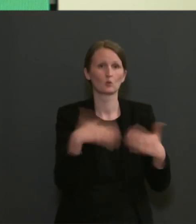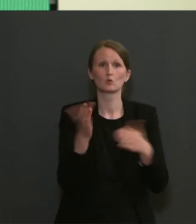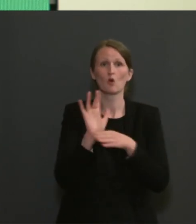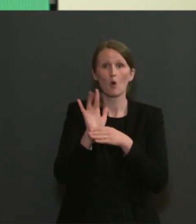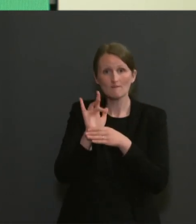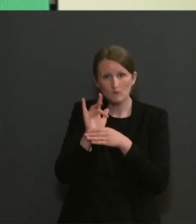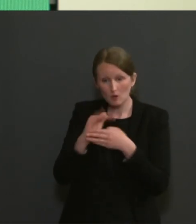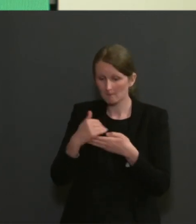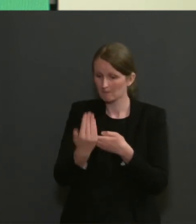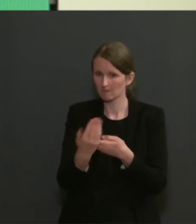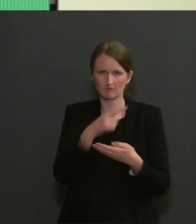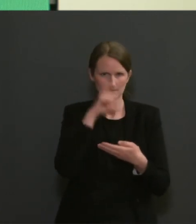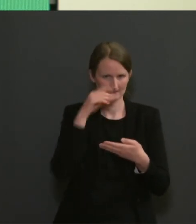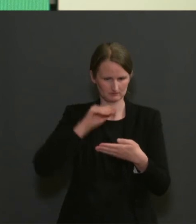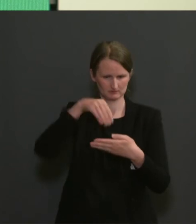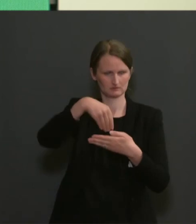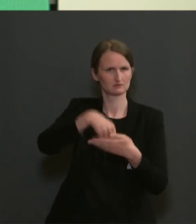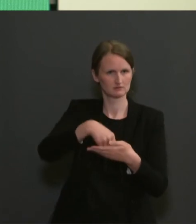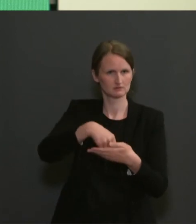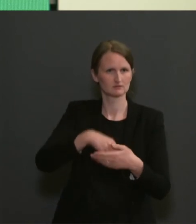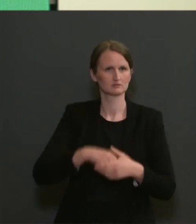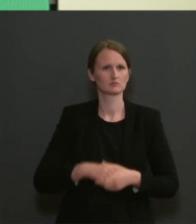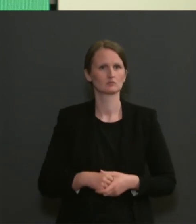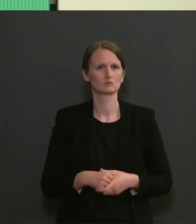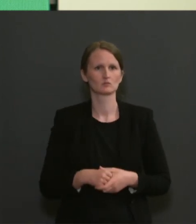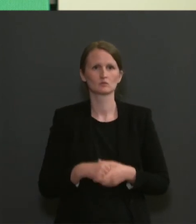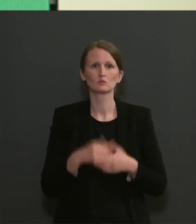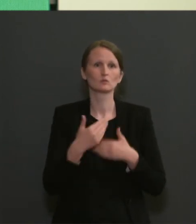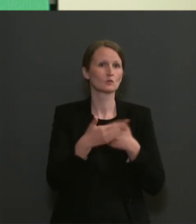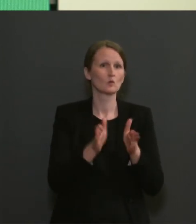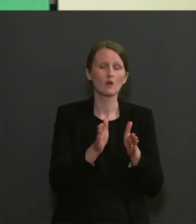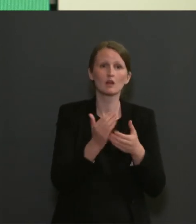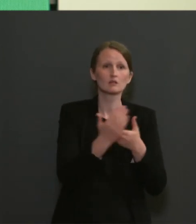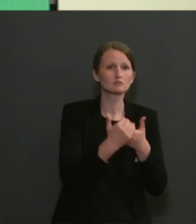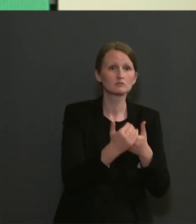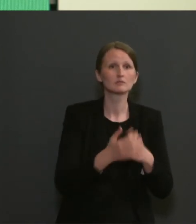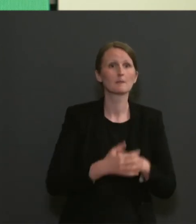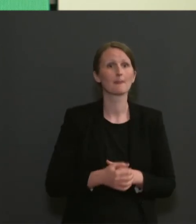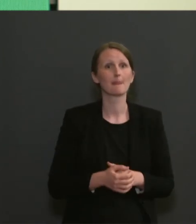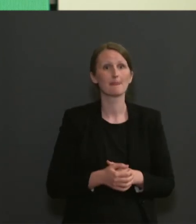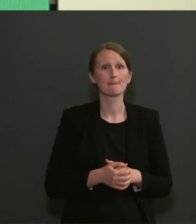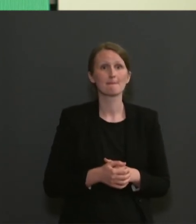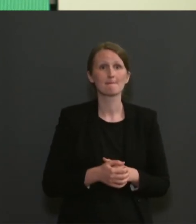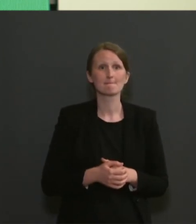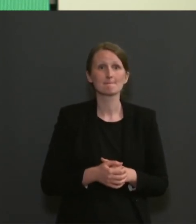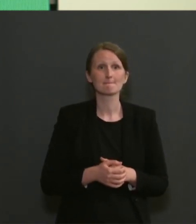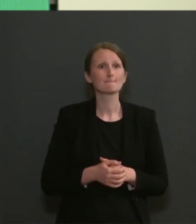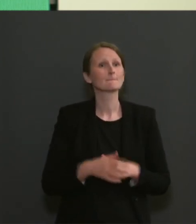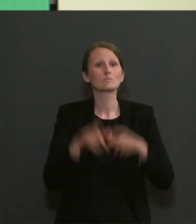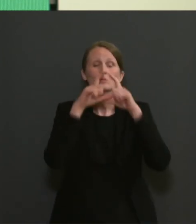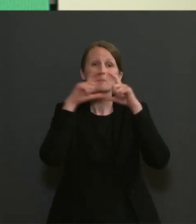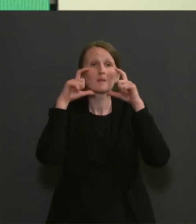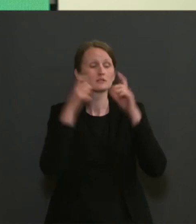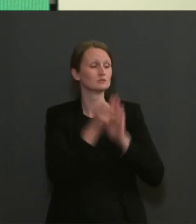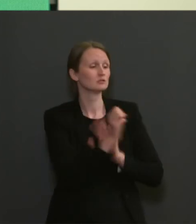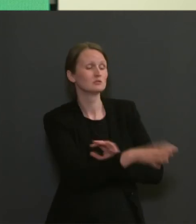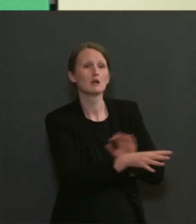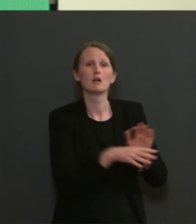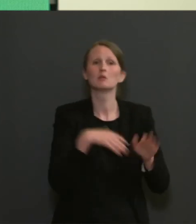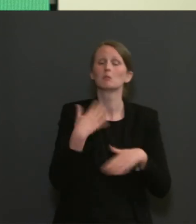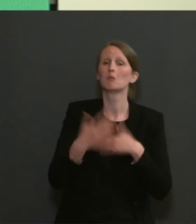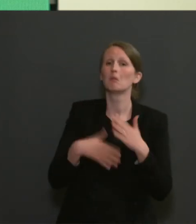domicile. Mettez-les dans une boîte, mais ne les mettez pas n'importe où, au point que vous ne savez plus très bien où il est en boule quelque